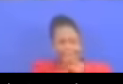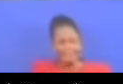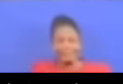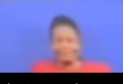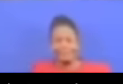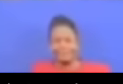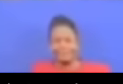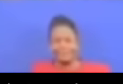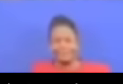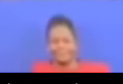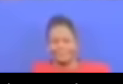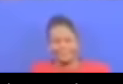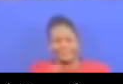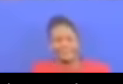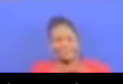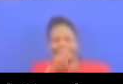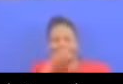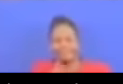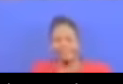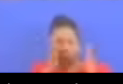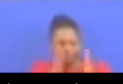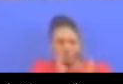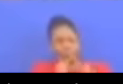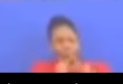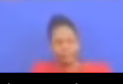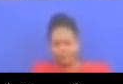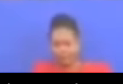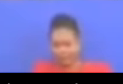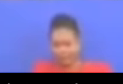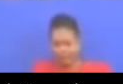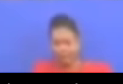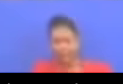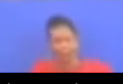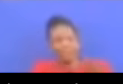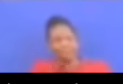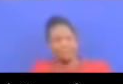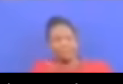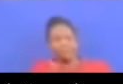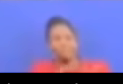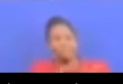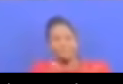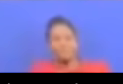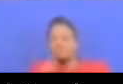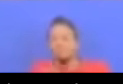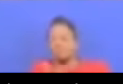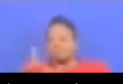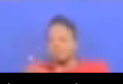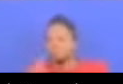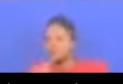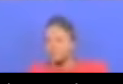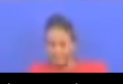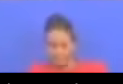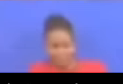taarifa mheshimiwa Msukuma pamoja na mchango wake mzuri evaluation isingeweza kufanyika kwa sabu kwa sababu kuko msemu tunasema penye